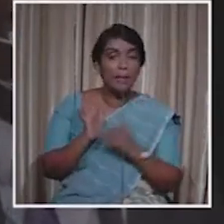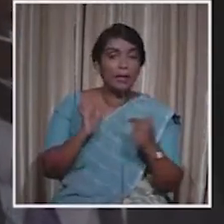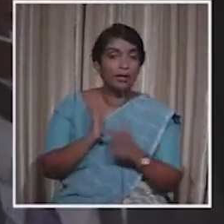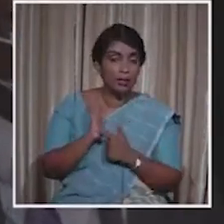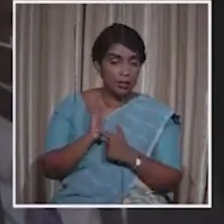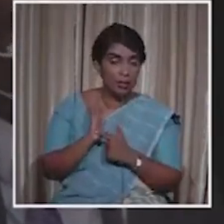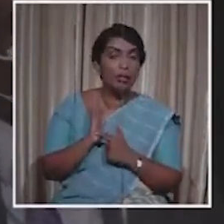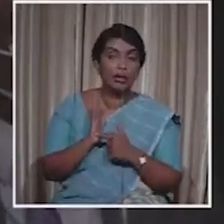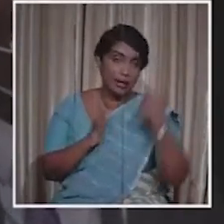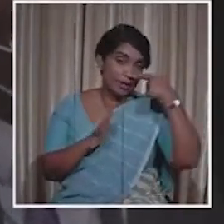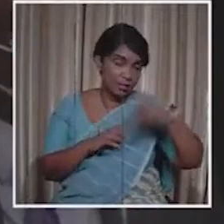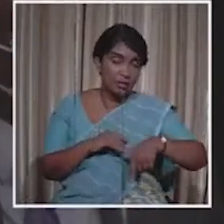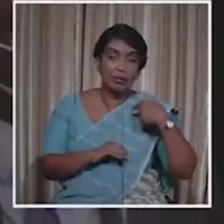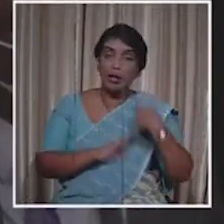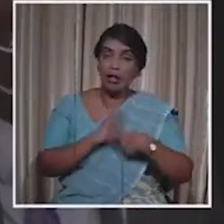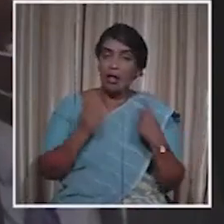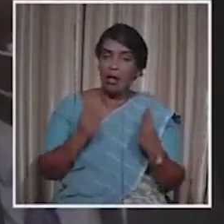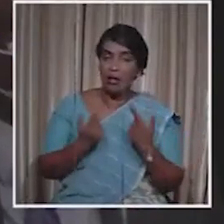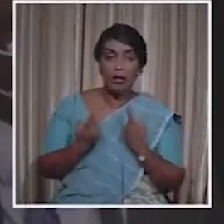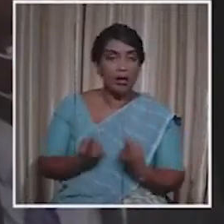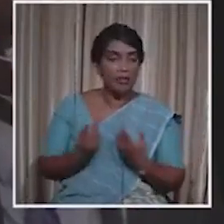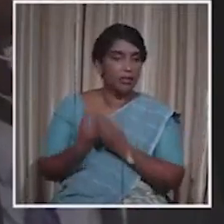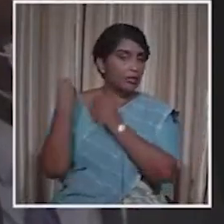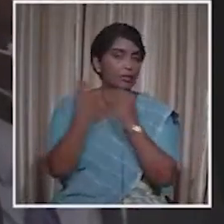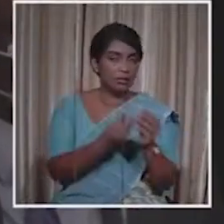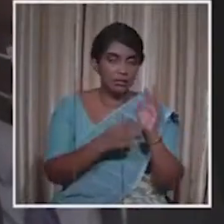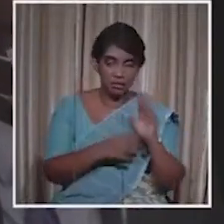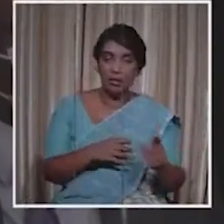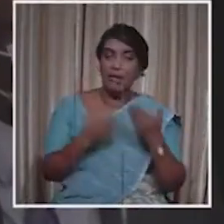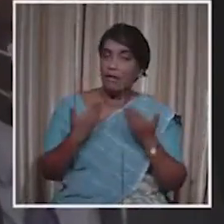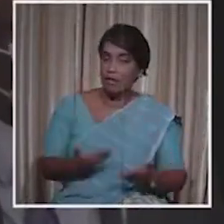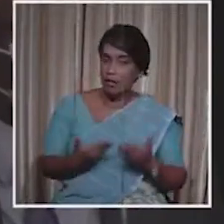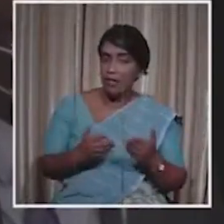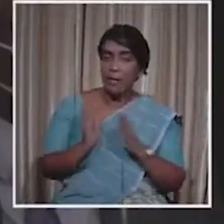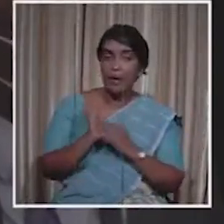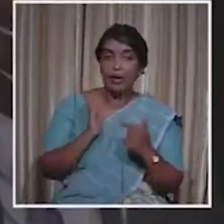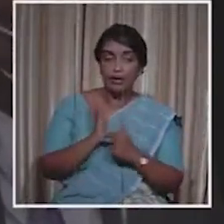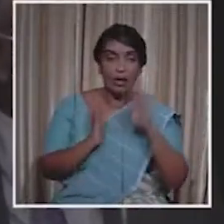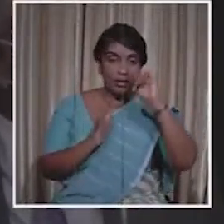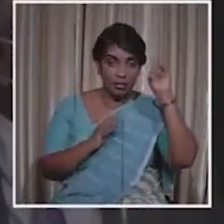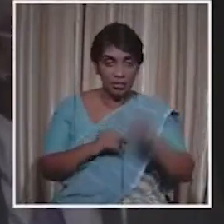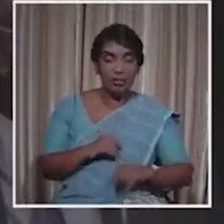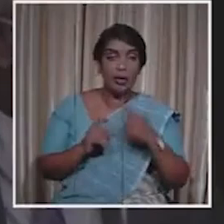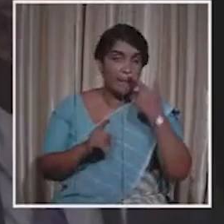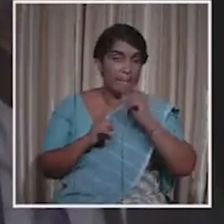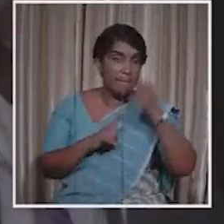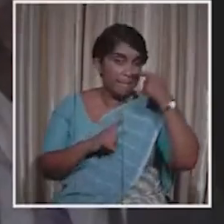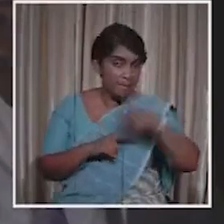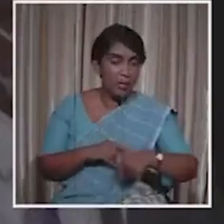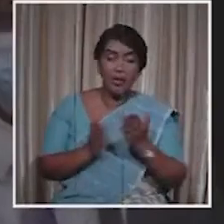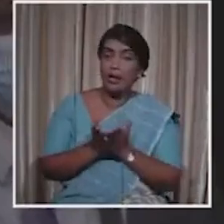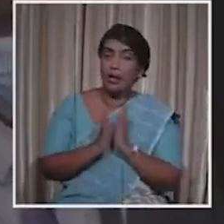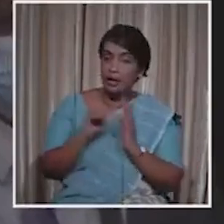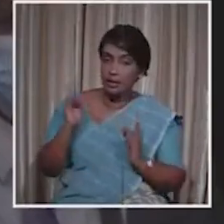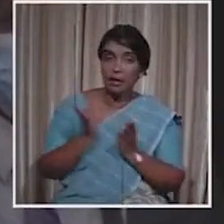இலங்கையினுடைய அவசர தேவைகளுக்காக வழங்கியிருக்கிறது. இப்பொழுதும் கூட 40,000 மெட்ரிக் டன் பெட்ரோலோடு இந்தியாவினுடைய கப்பல் கரை